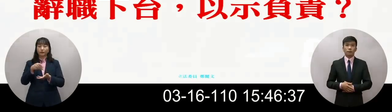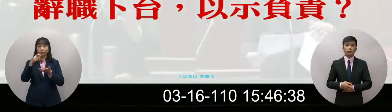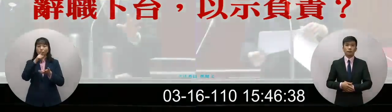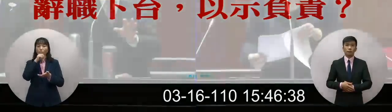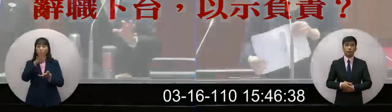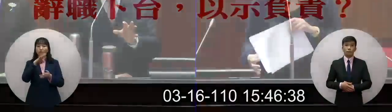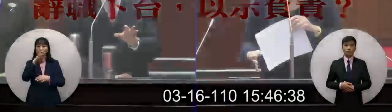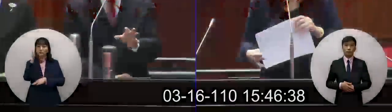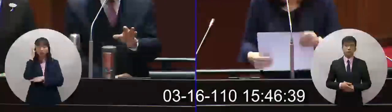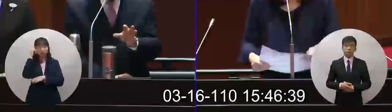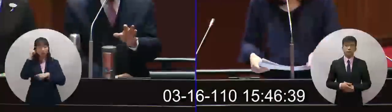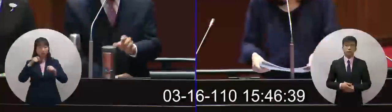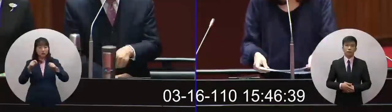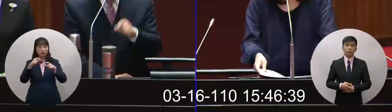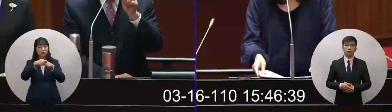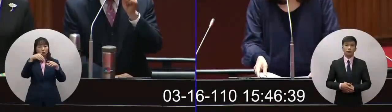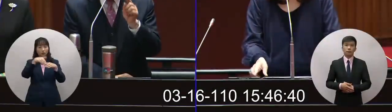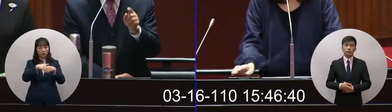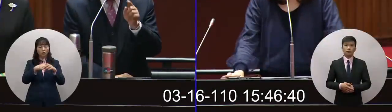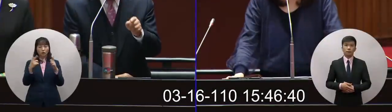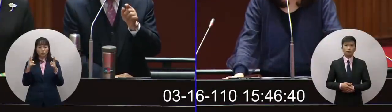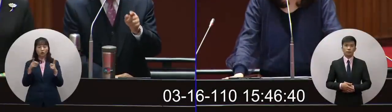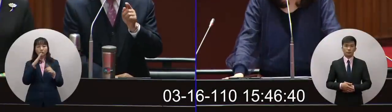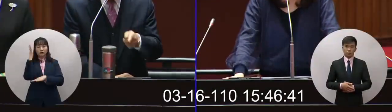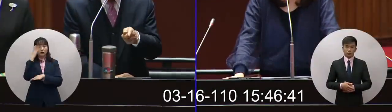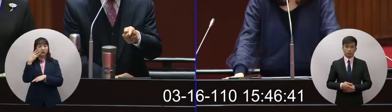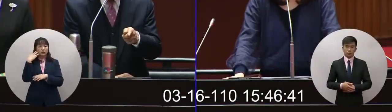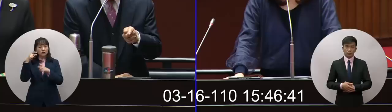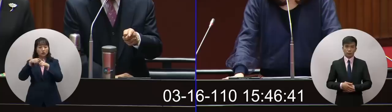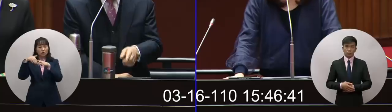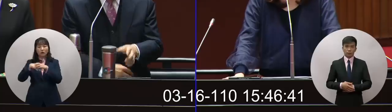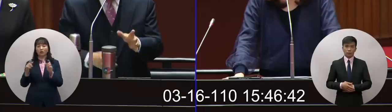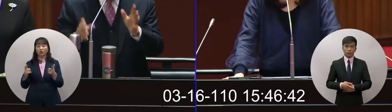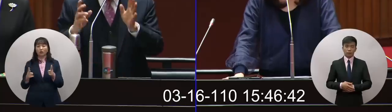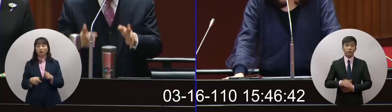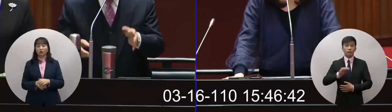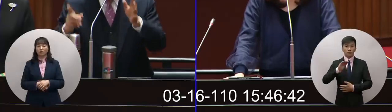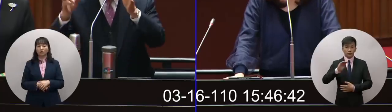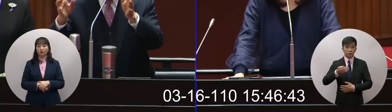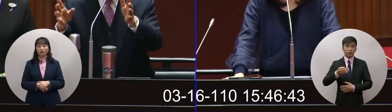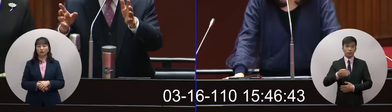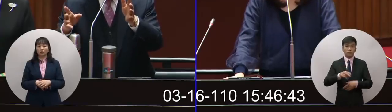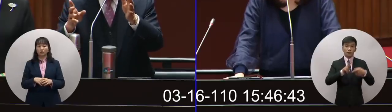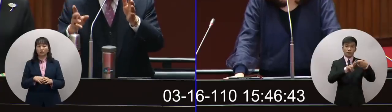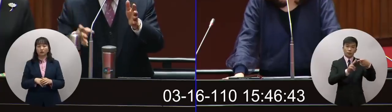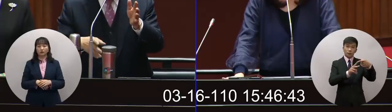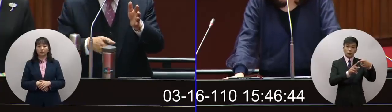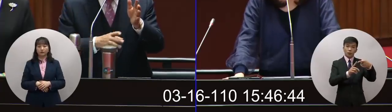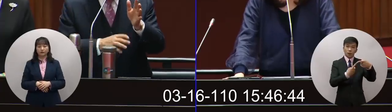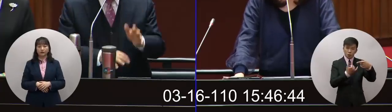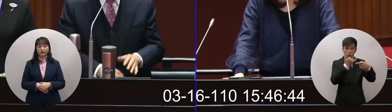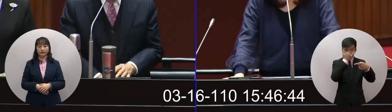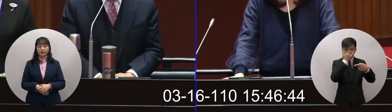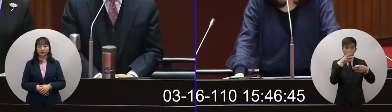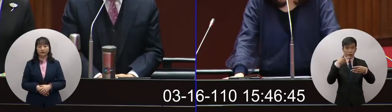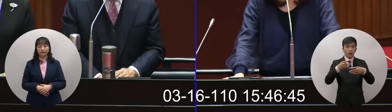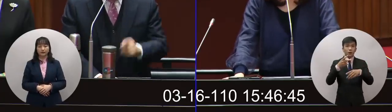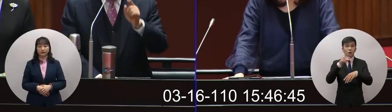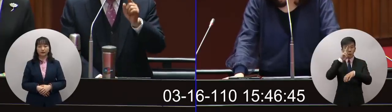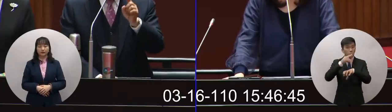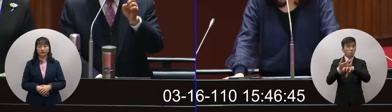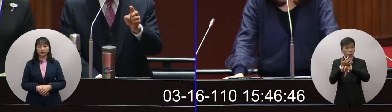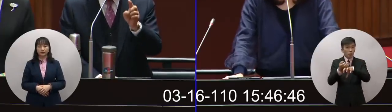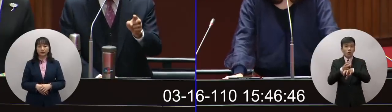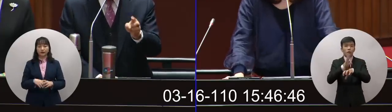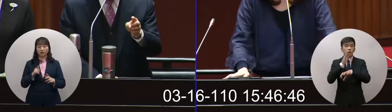这是政策的公投，不是政治的公投。 但是因为莱猪跟早教都是重大的政